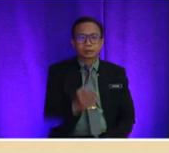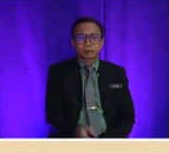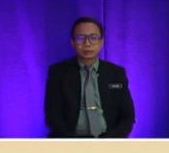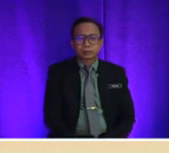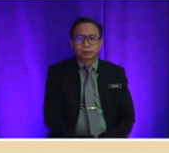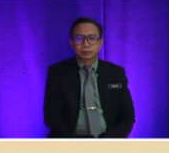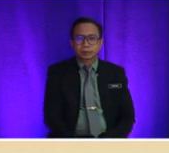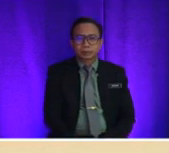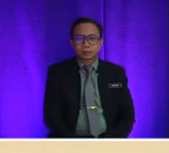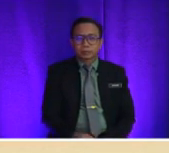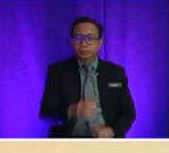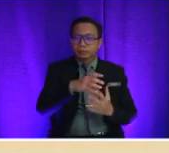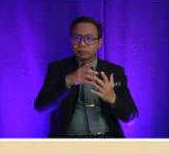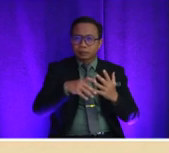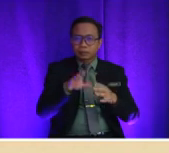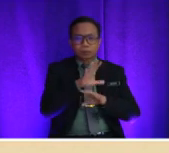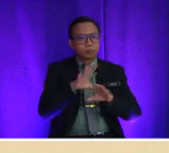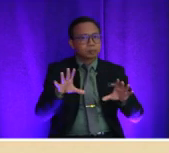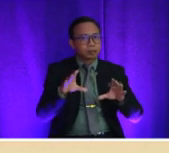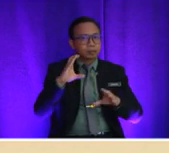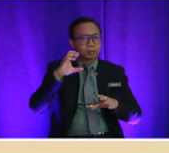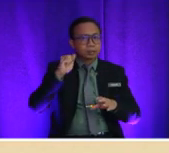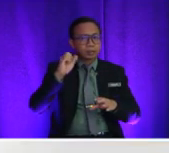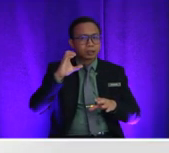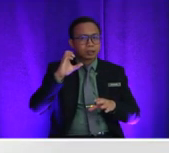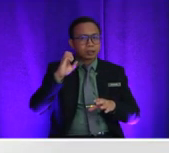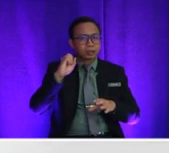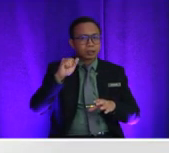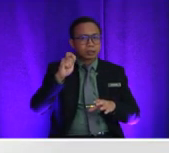bye memilih induk yang tidak cacat oke